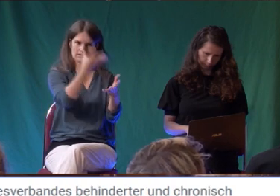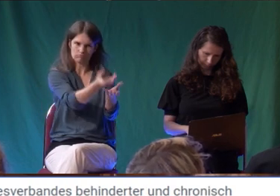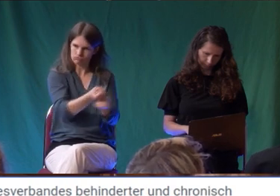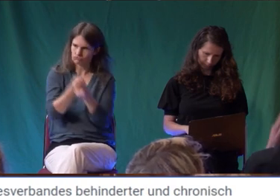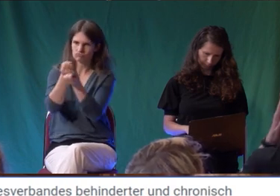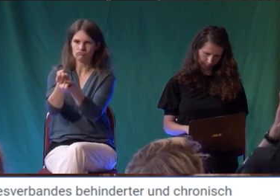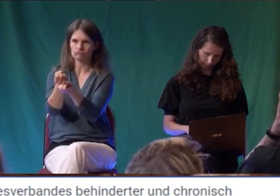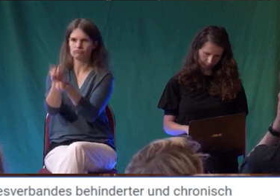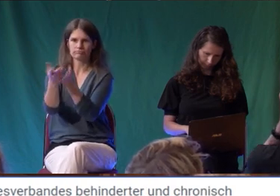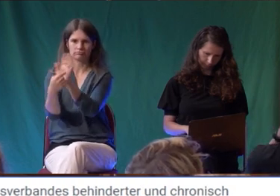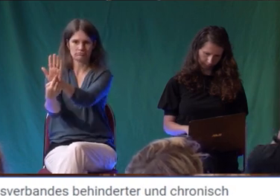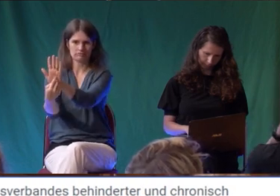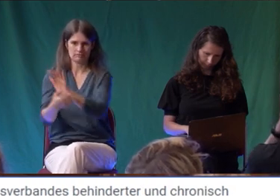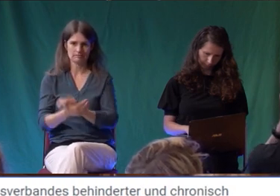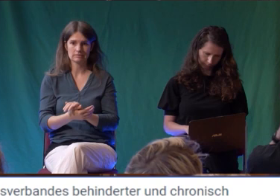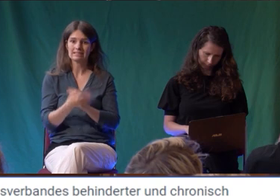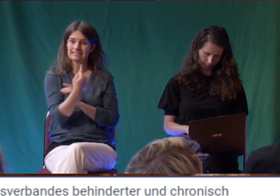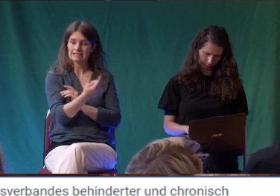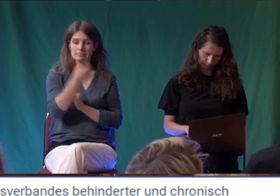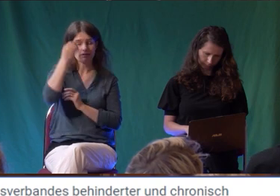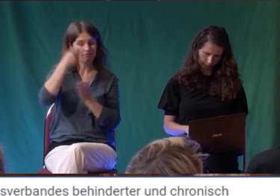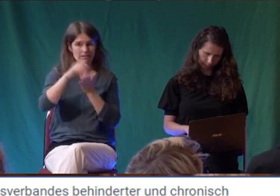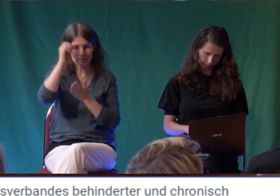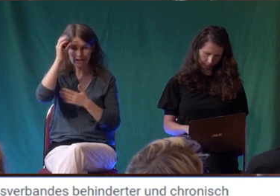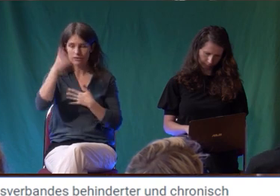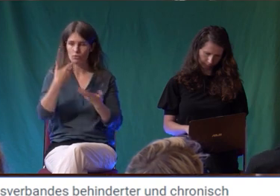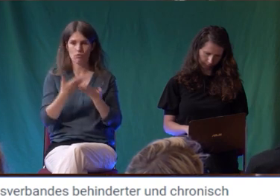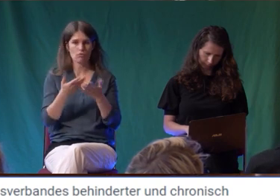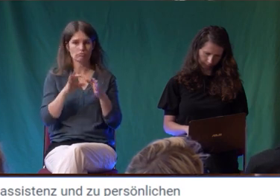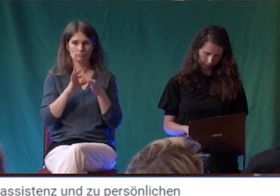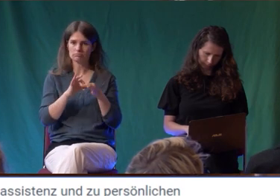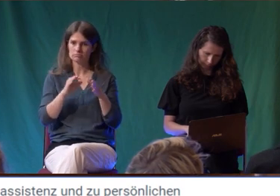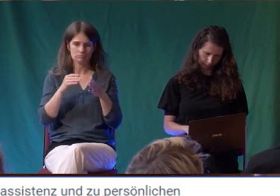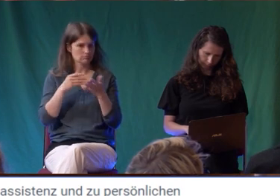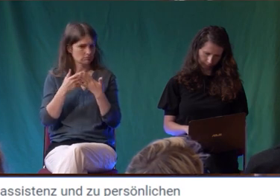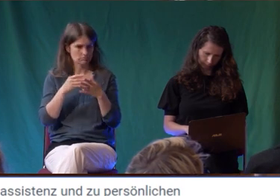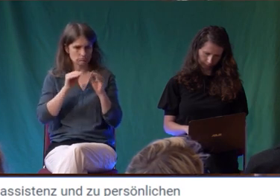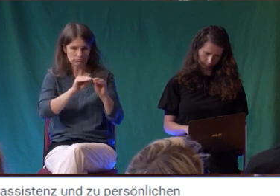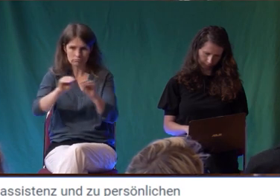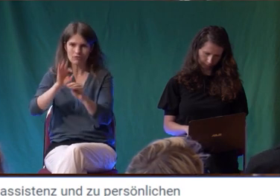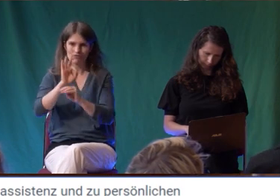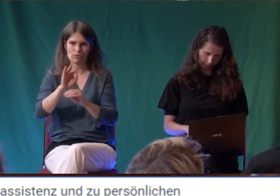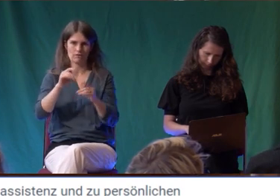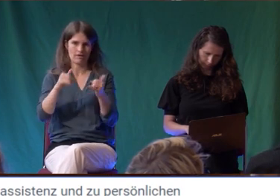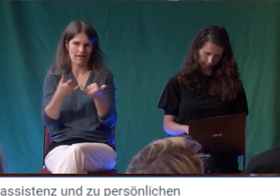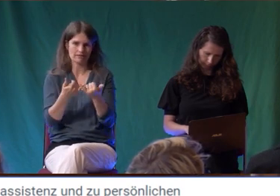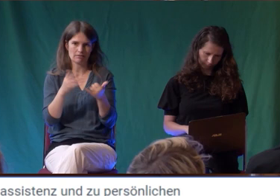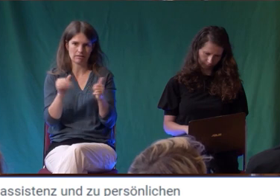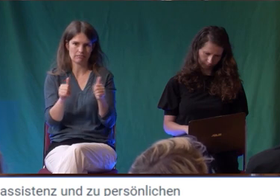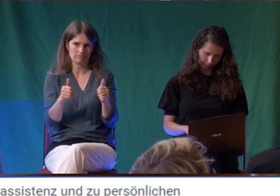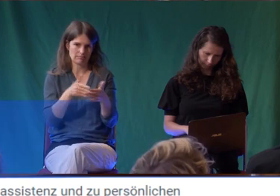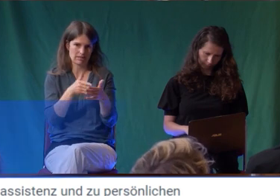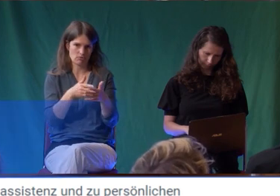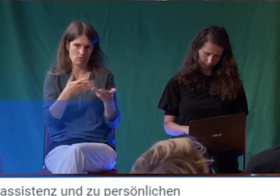sie bietet auch Fortbildungen und Vorträge an zum Thema Elternschaft und Behinderung sowie heute und